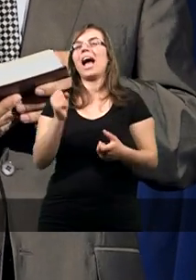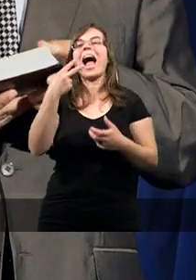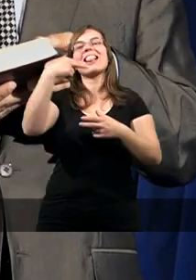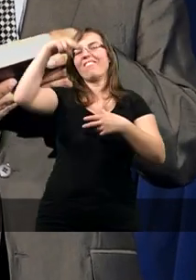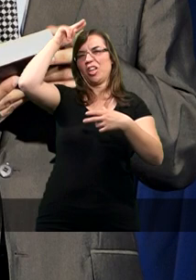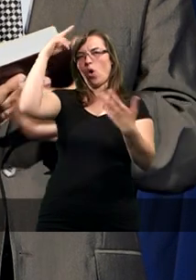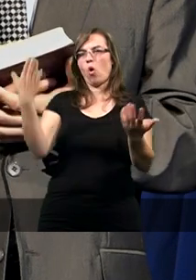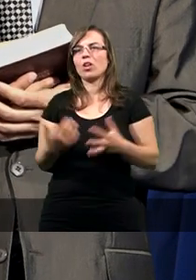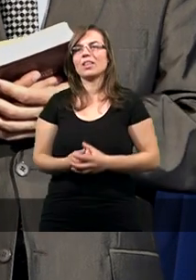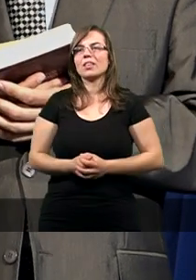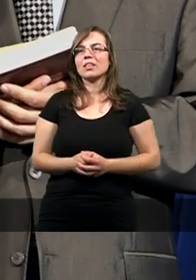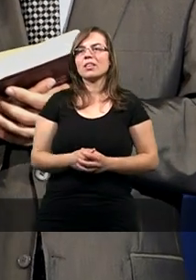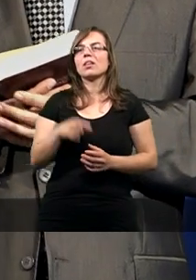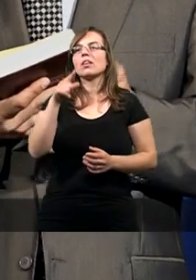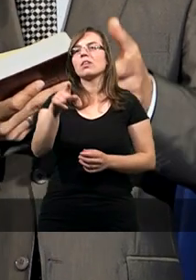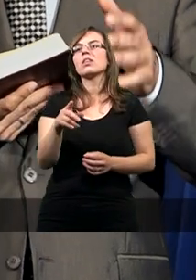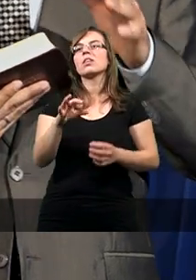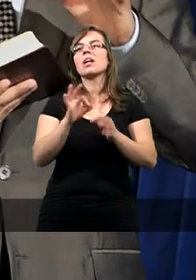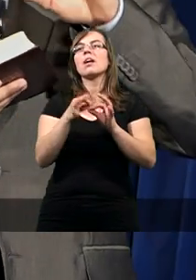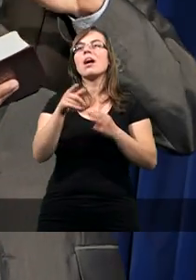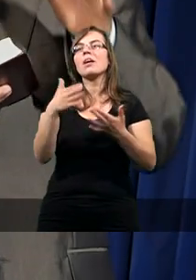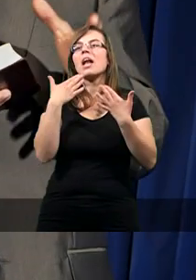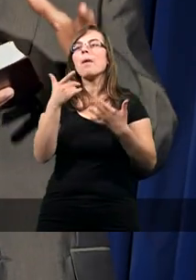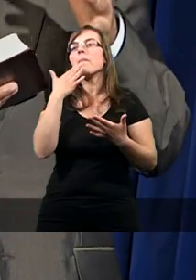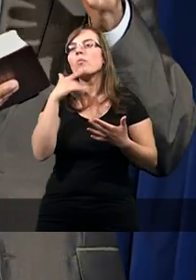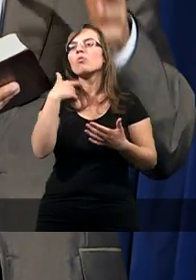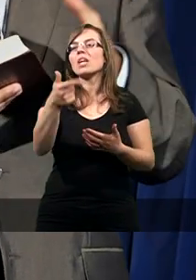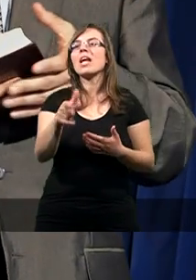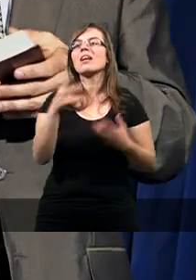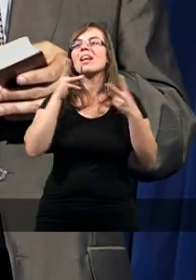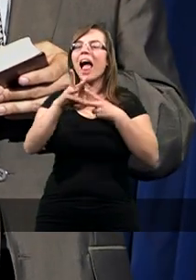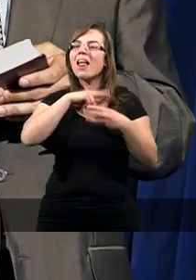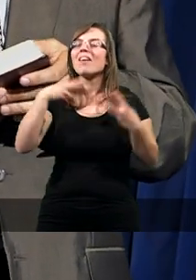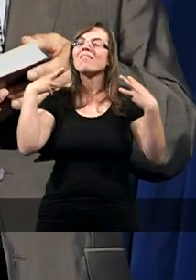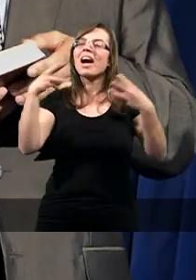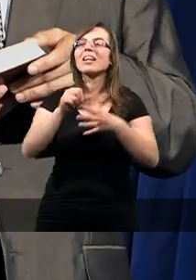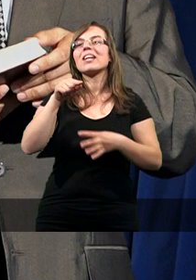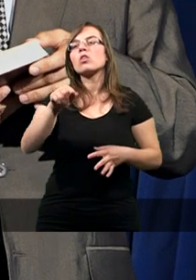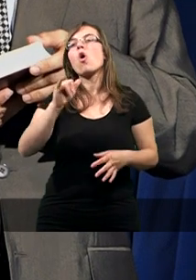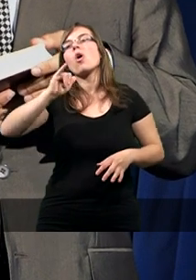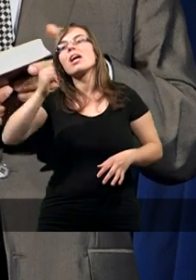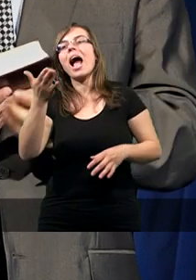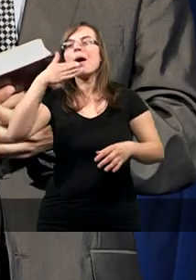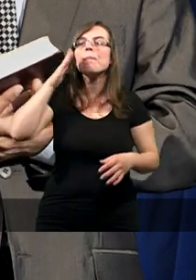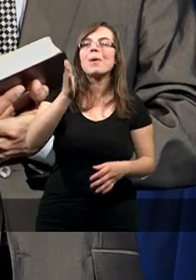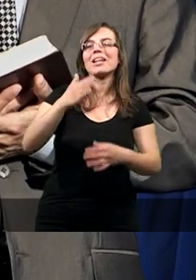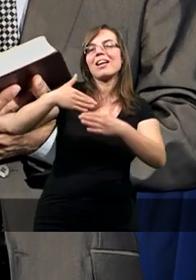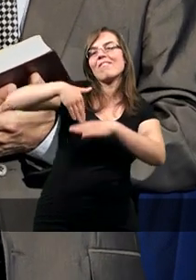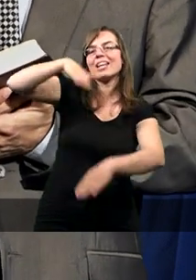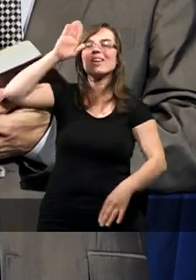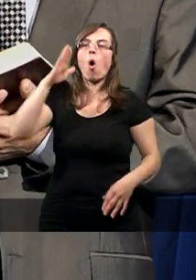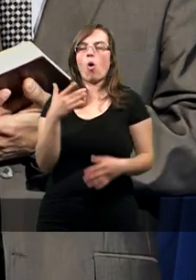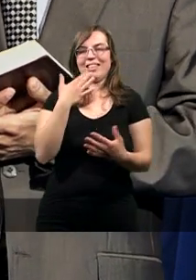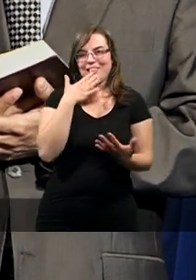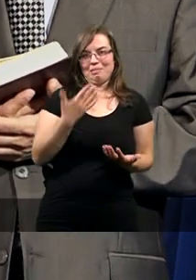only important thing is how tall he is. Oni powiedzieli, nie, dla nas ważne jest to, jak będzie